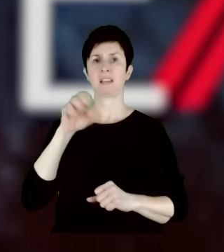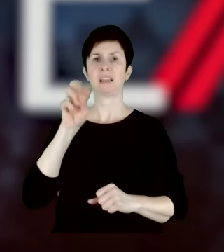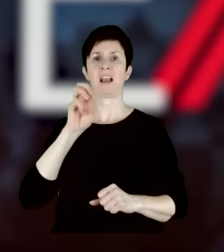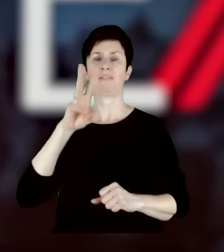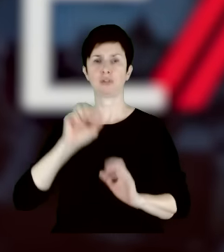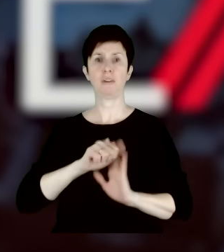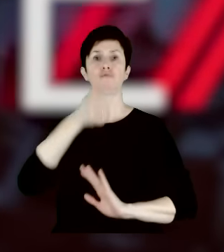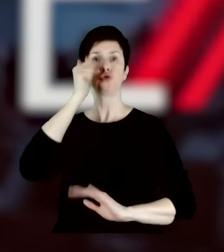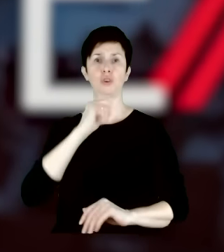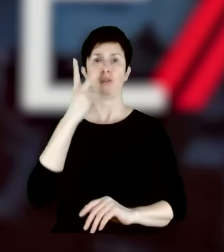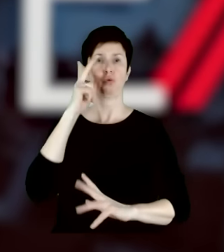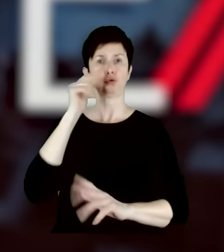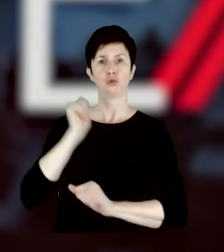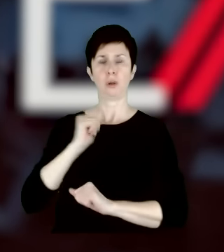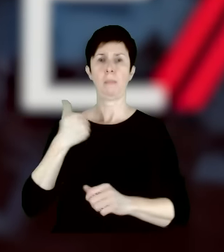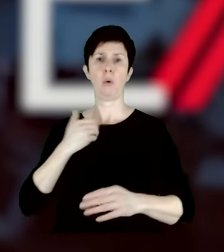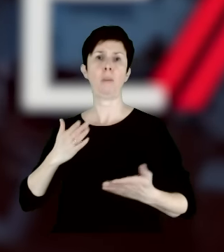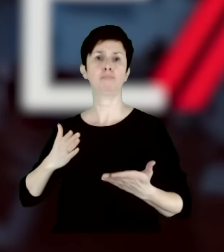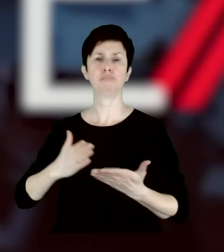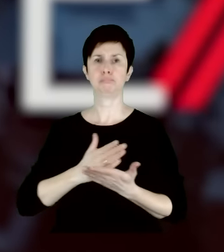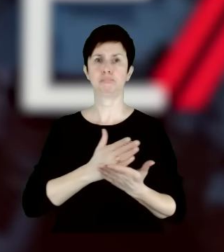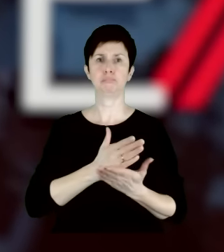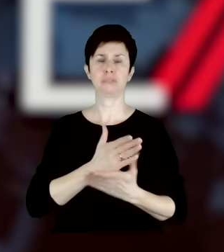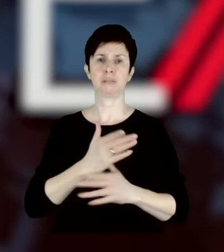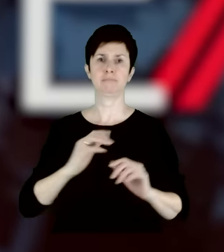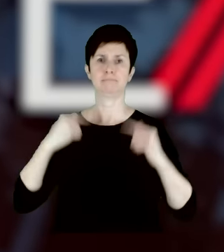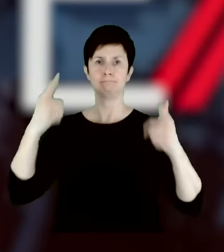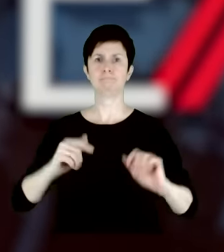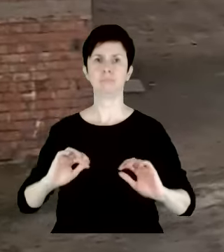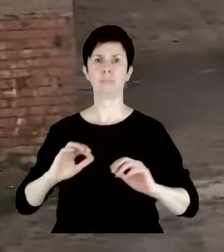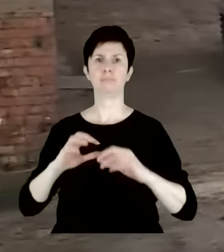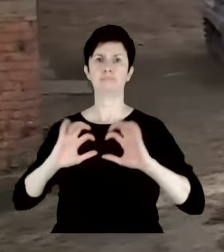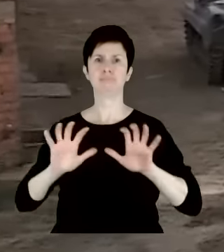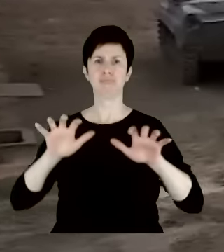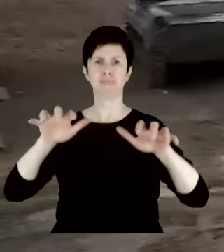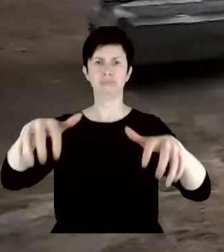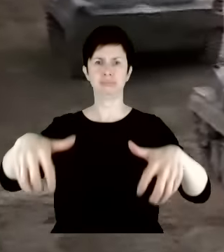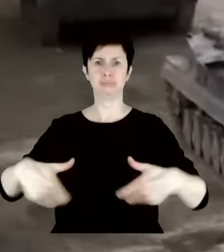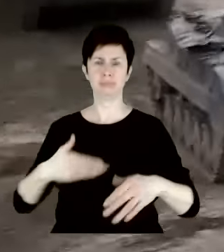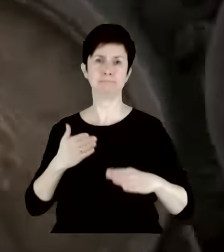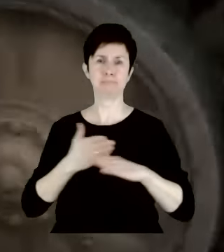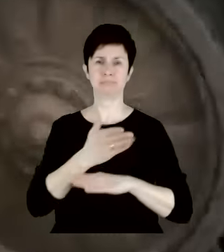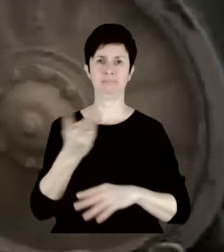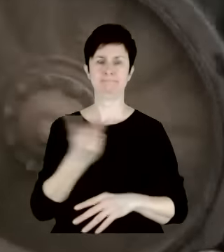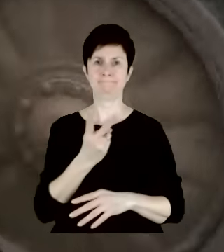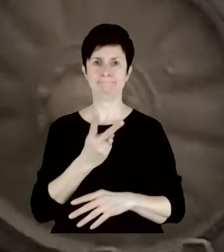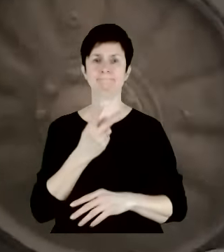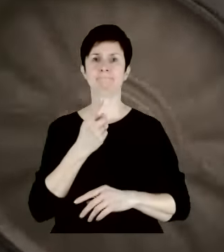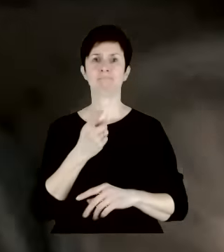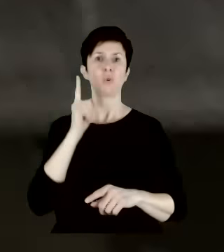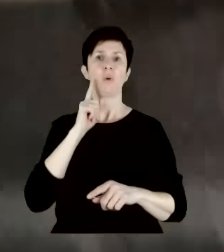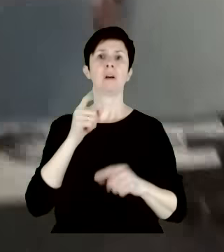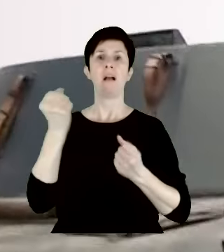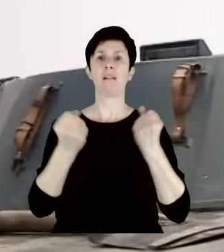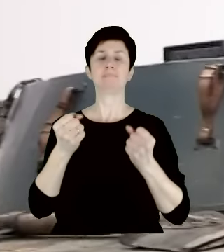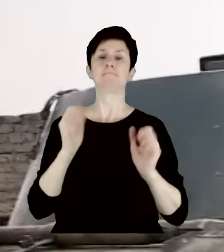wczoraj dwóch żołnierzy zostało przejechanych przez pojazd gąsienicowy. Do tragicznego zdarzenia doszło podczas cofania pojazdu. Obaj